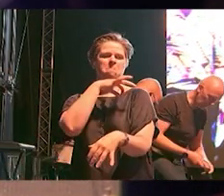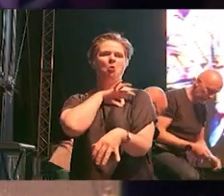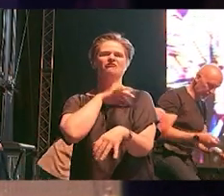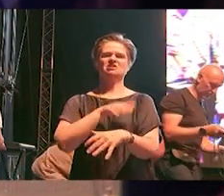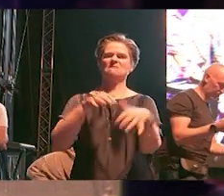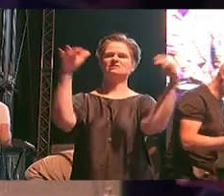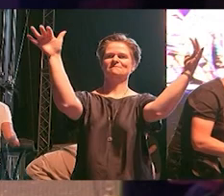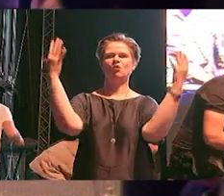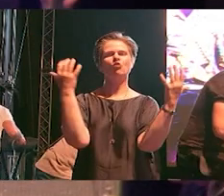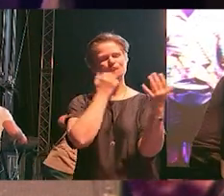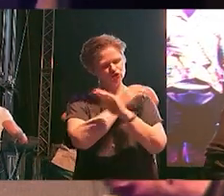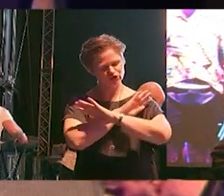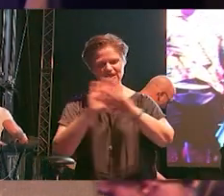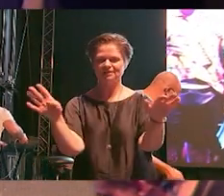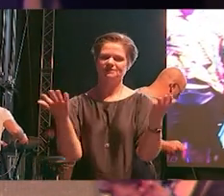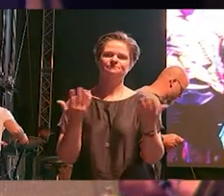führt.